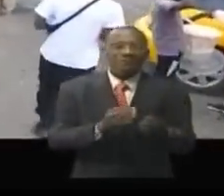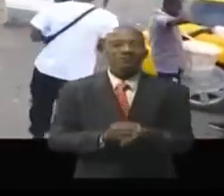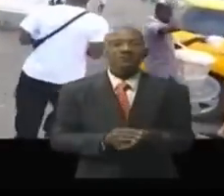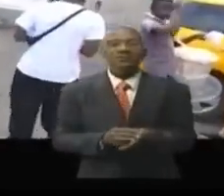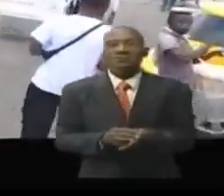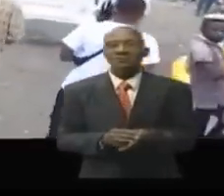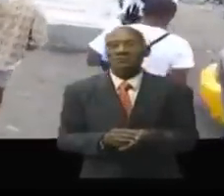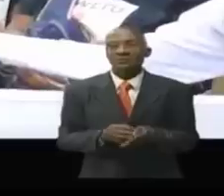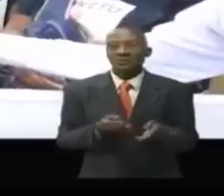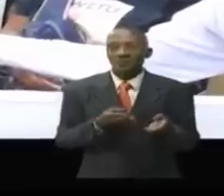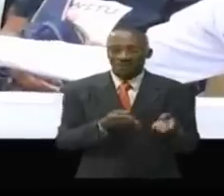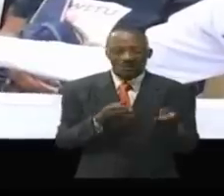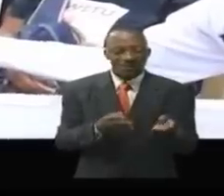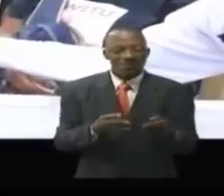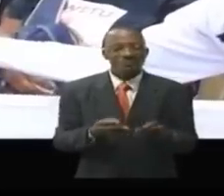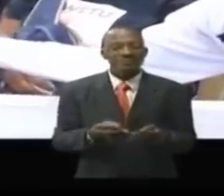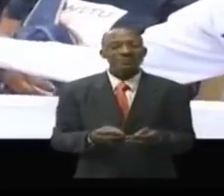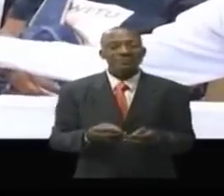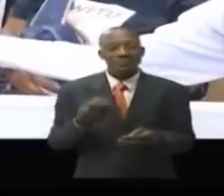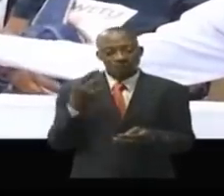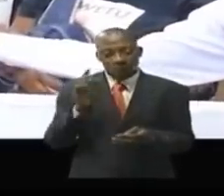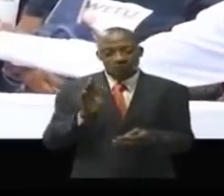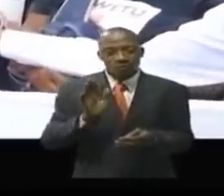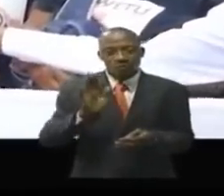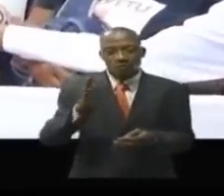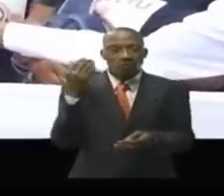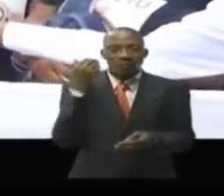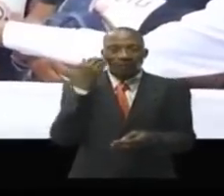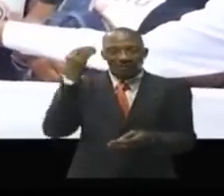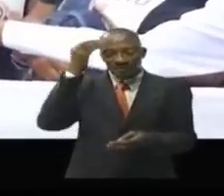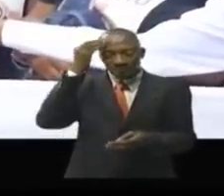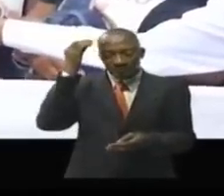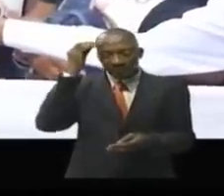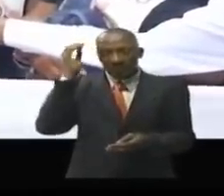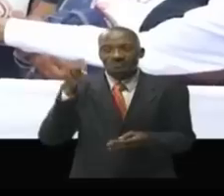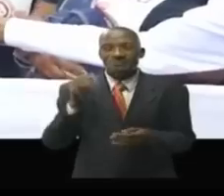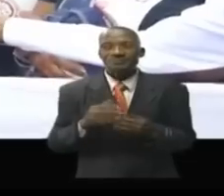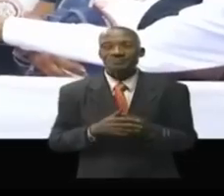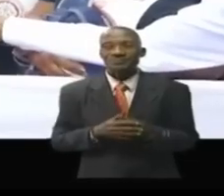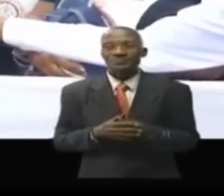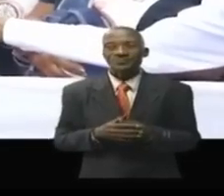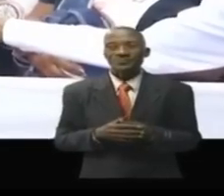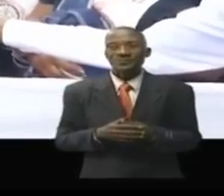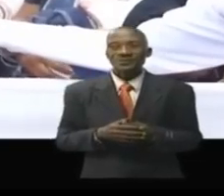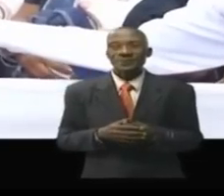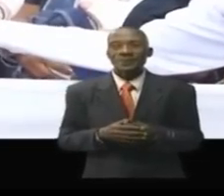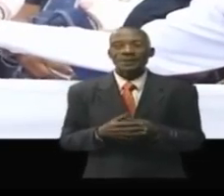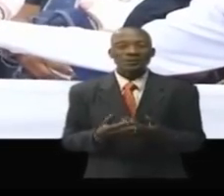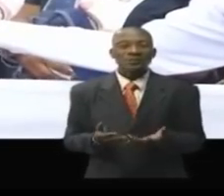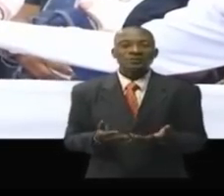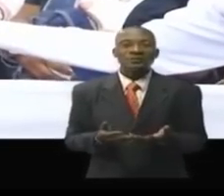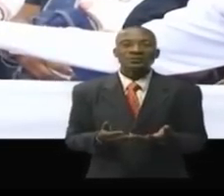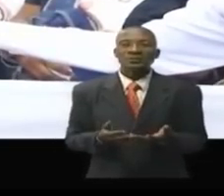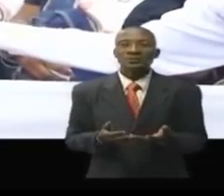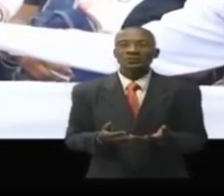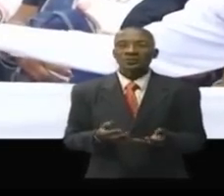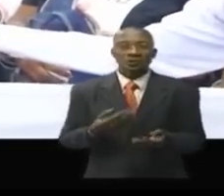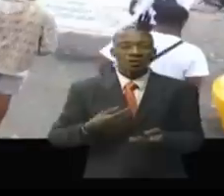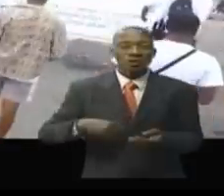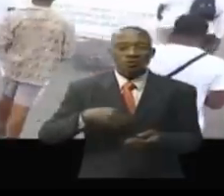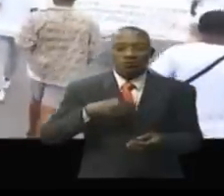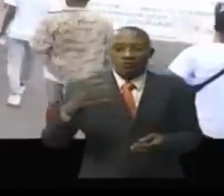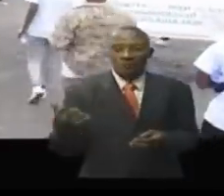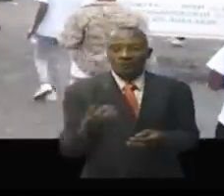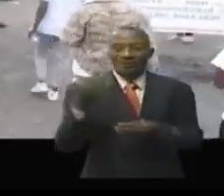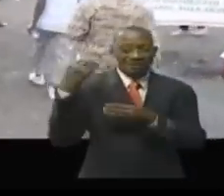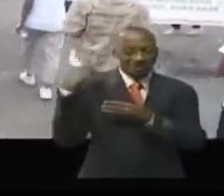maladie mentale. Nous, quoi tout, nous demandons à ce que ces gens-là viennent chez nous, nous les prenons en charge.